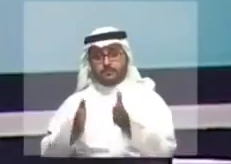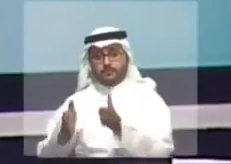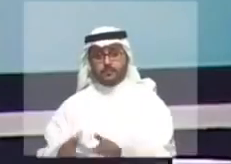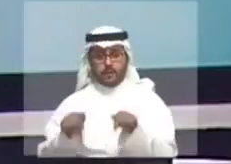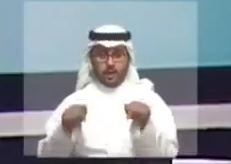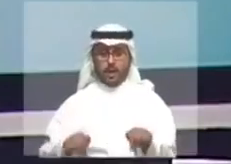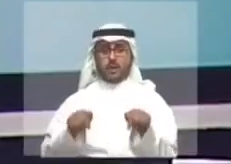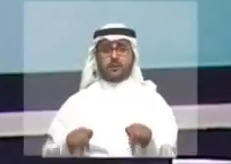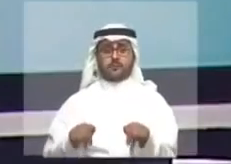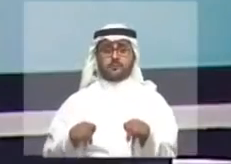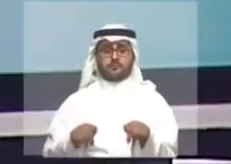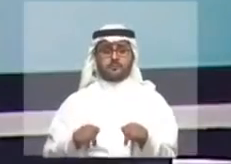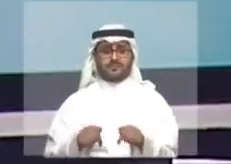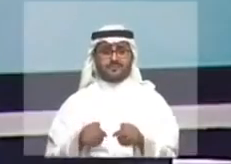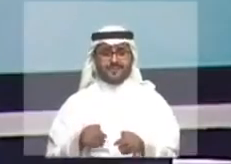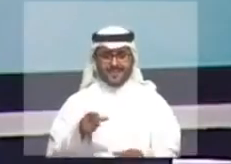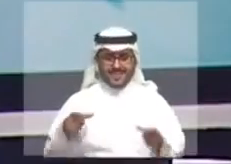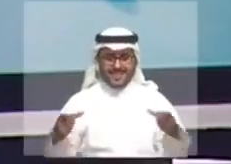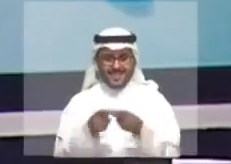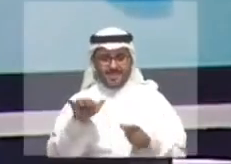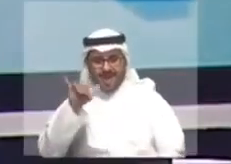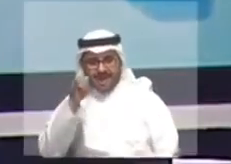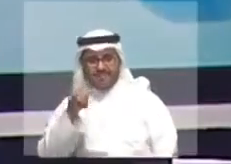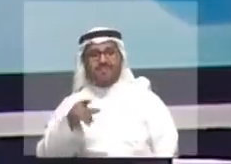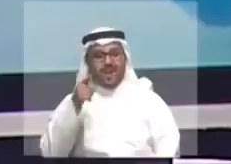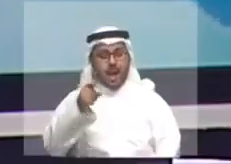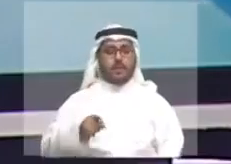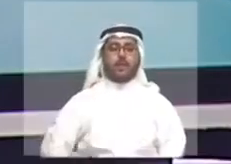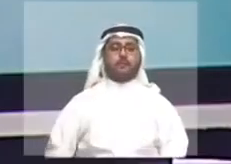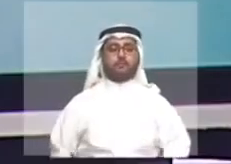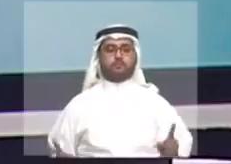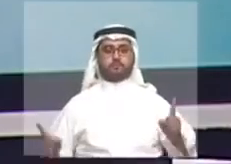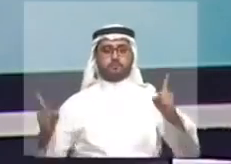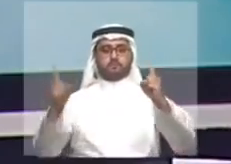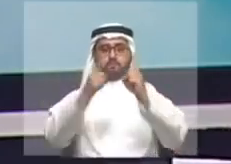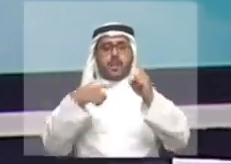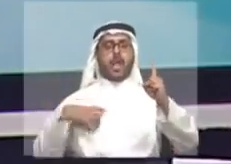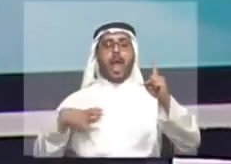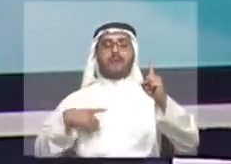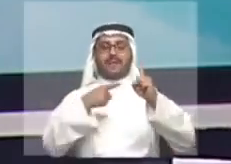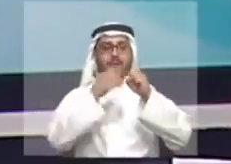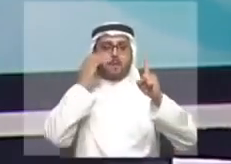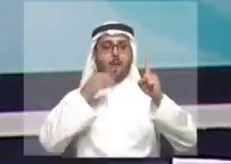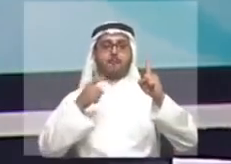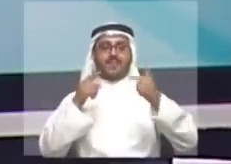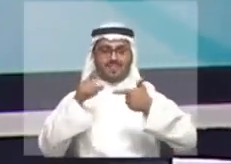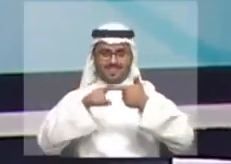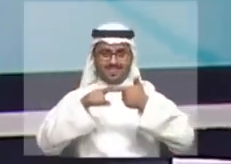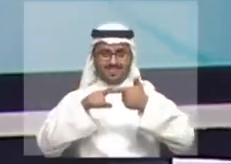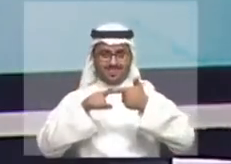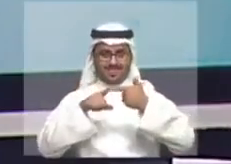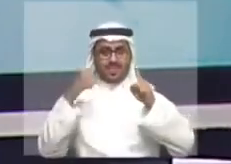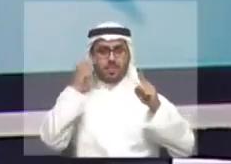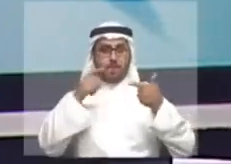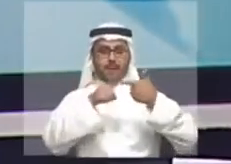وعلى هامش انعقاد القمة العربية 29 التقى صاحب سمو الملكي الأمير محمد بن سلمان بن عبد العزيز ولي العهد نائب